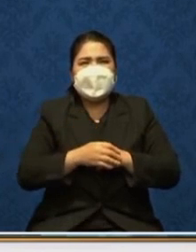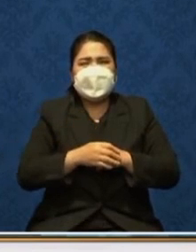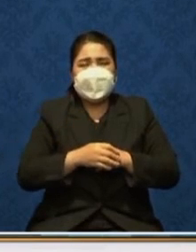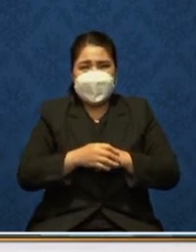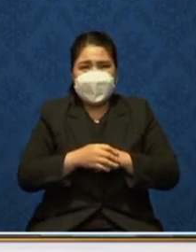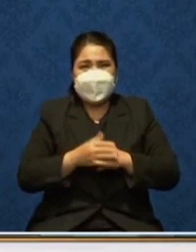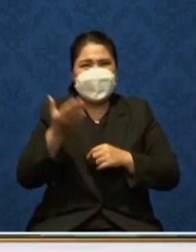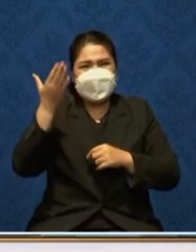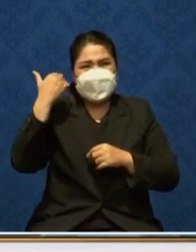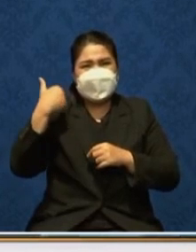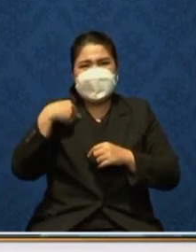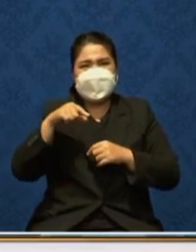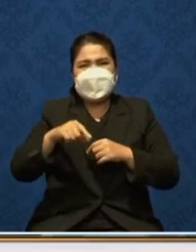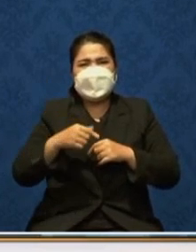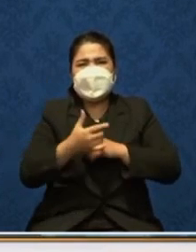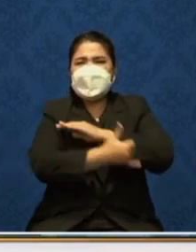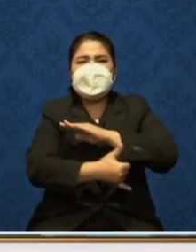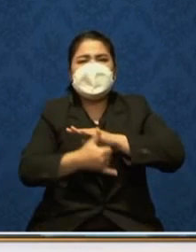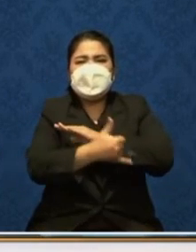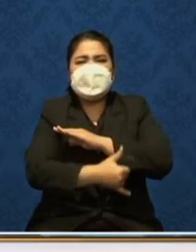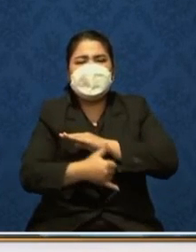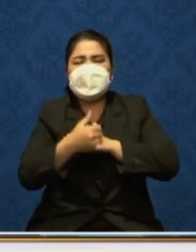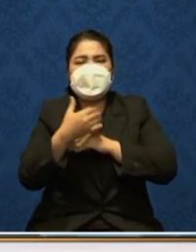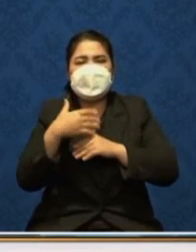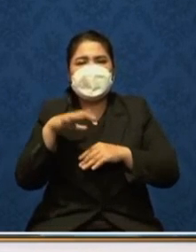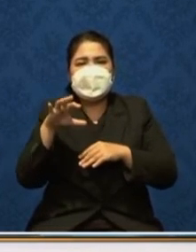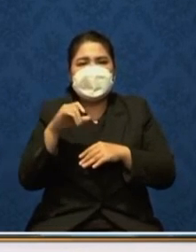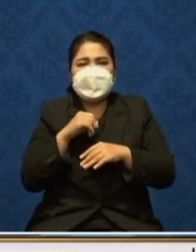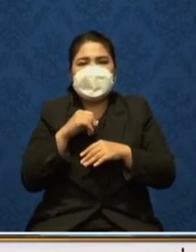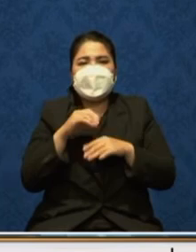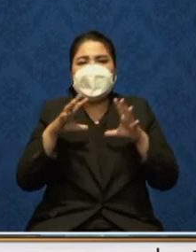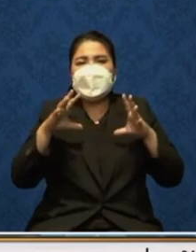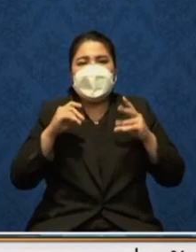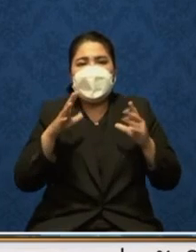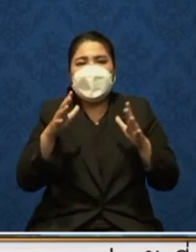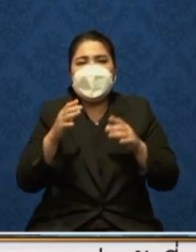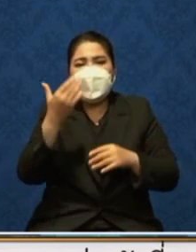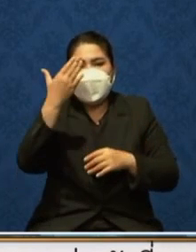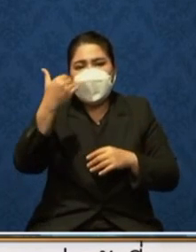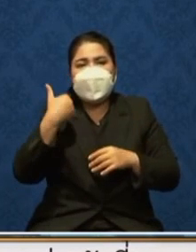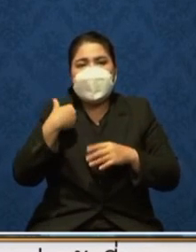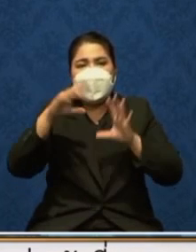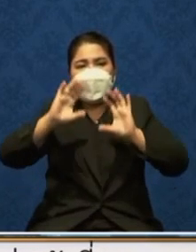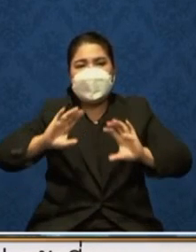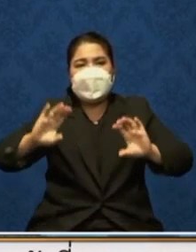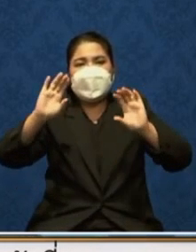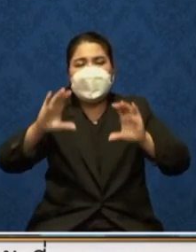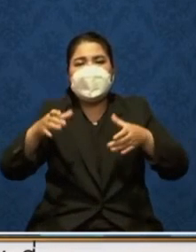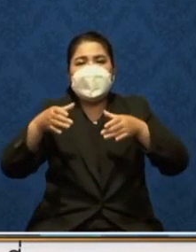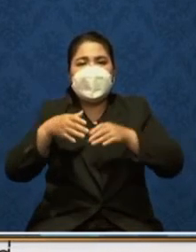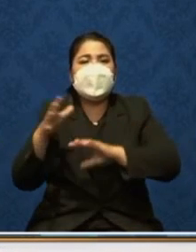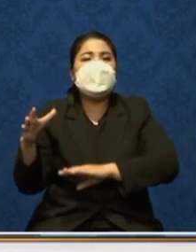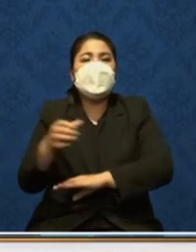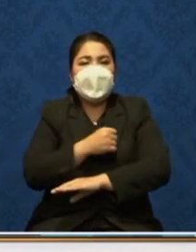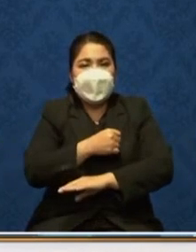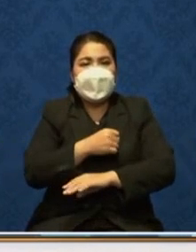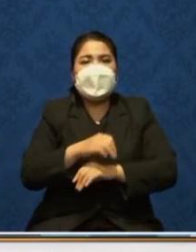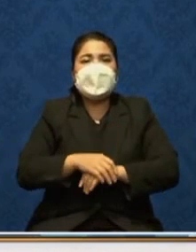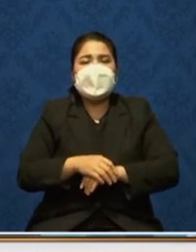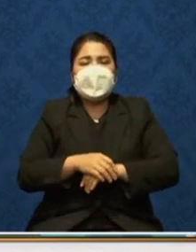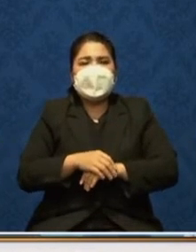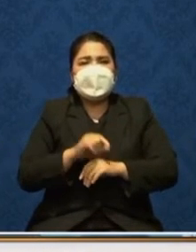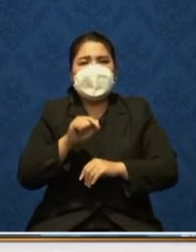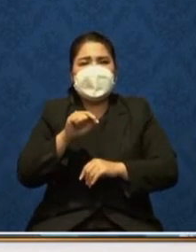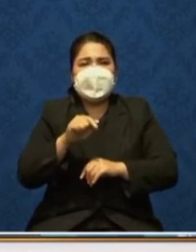ต่างชาิไม่ครบครับคอสมันั้ รัฐบาลมาจากการรฐปหารแล้วกไม่ได้ประมูลแต่ประเค้นค